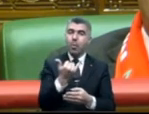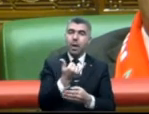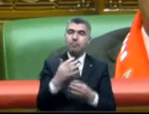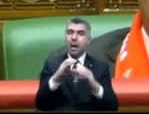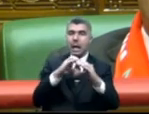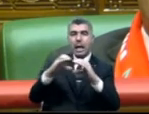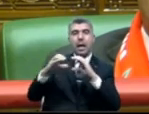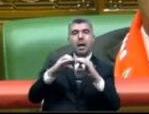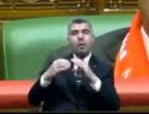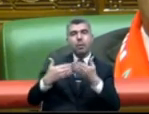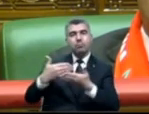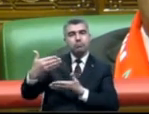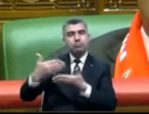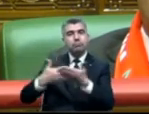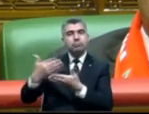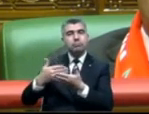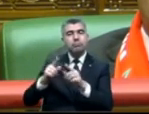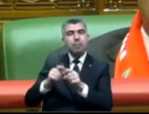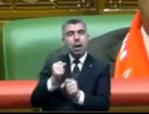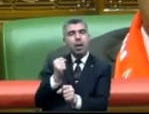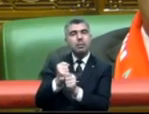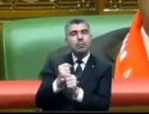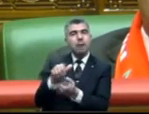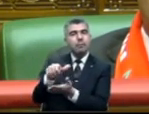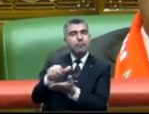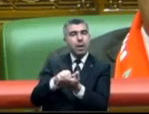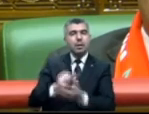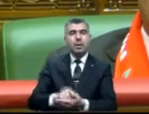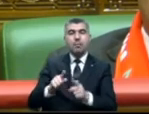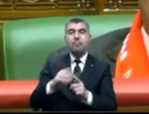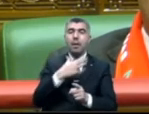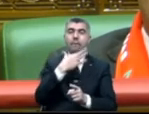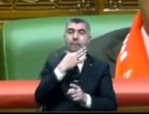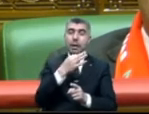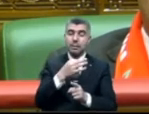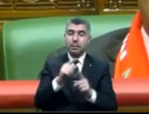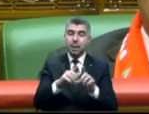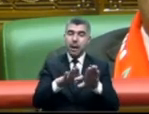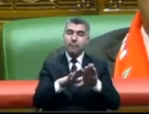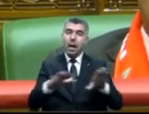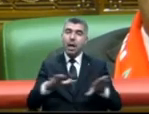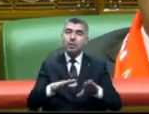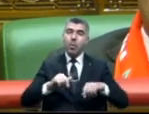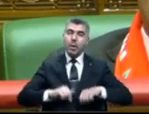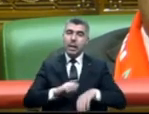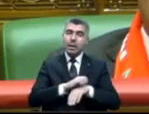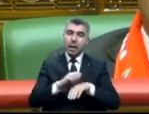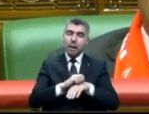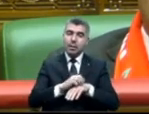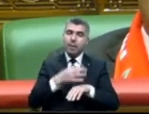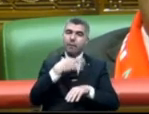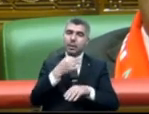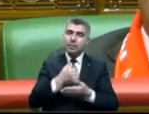منتج وبناء والاعتناء بالموارد البشرية العاملة في القطاع، تيسير مصادر تمليك الأراضي السلالية لذوي الحقوق،